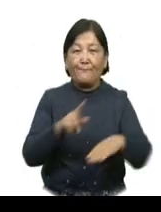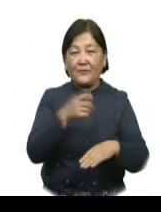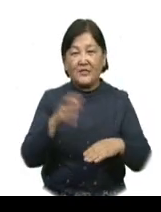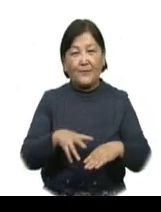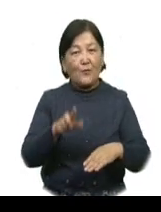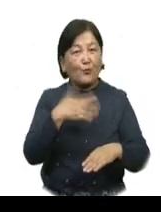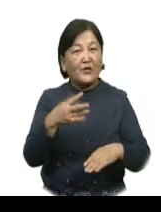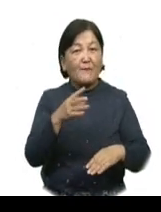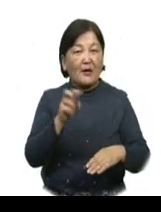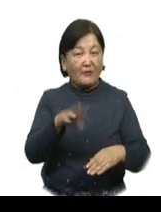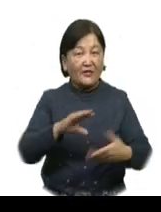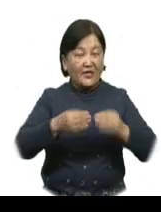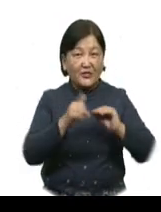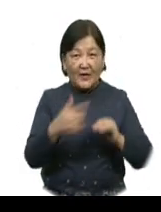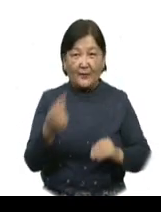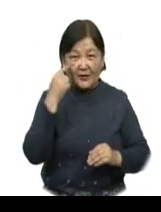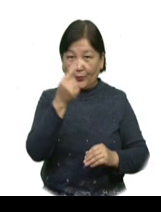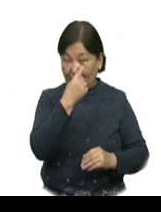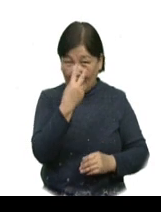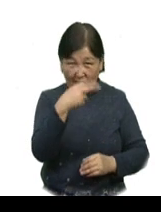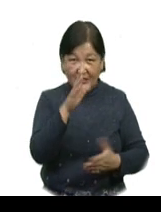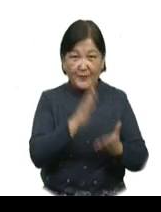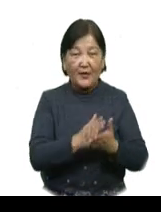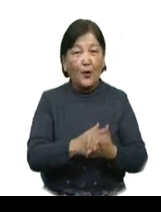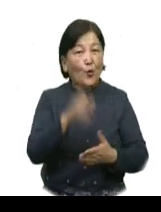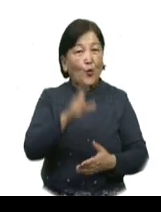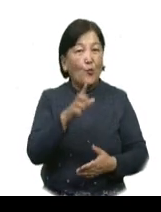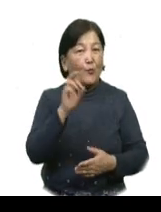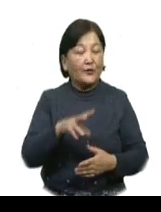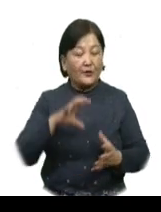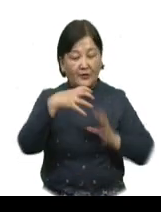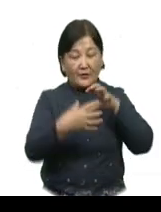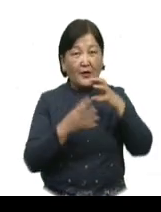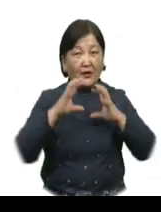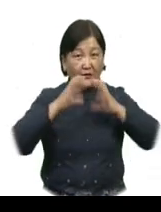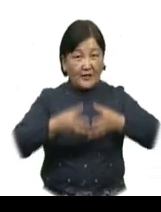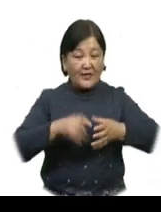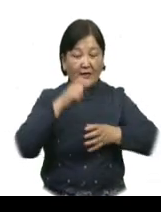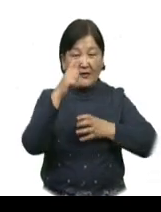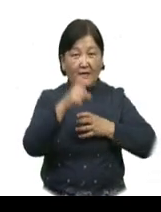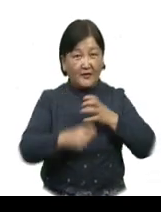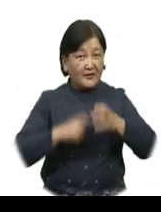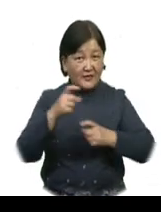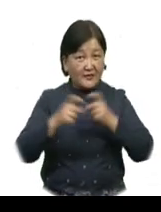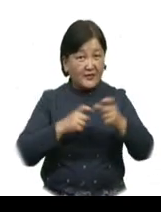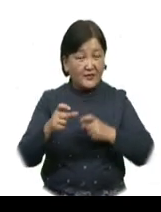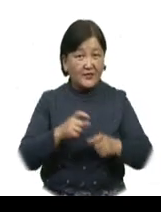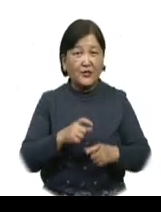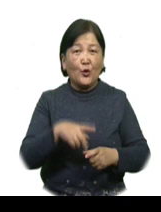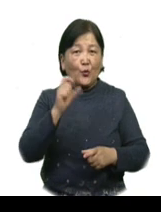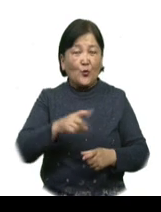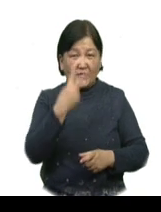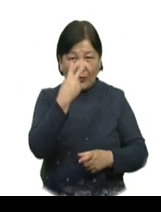одоо бүтээн байгуулалтуудыг хийж байгааг бид нар харж байгаа. Тэгэхээр хүн бол дэлхийн эдийн засгийн одоо эдийн засгийн